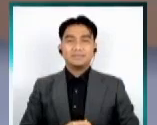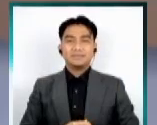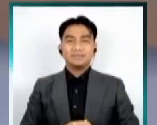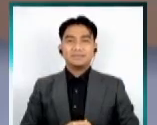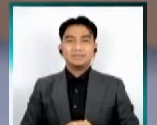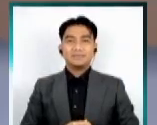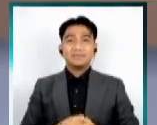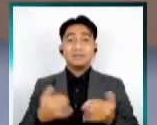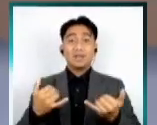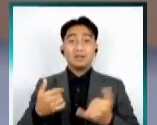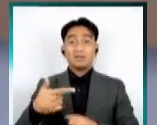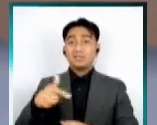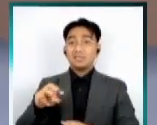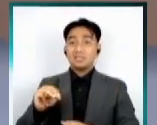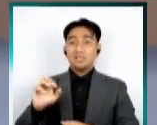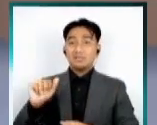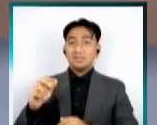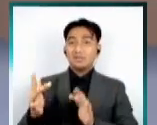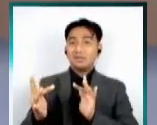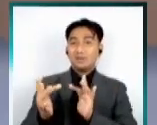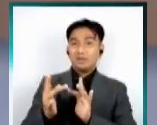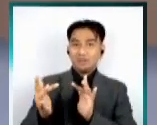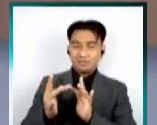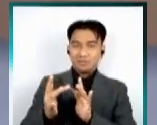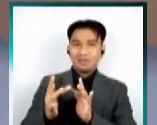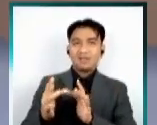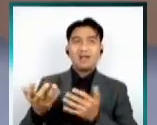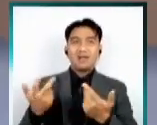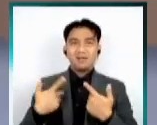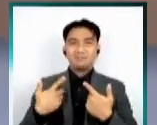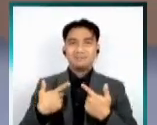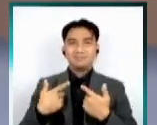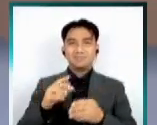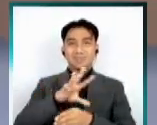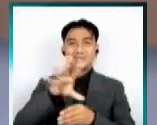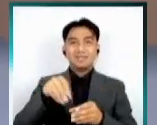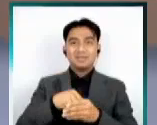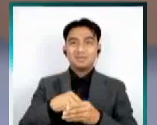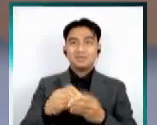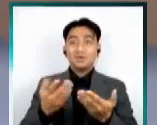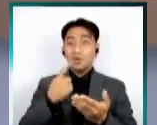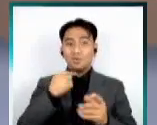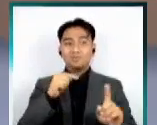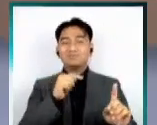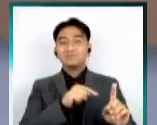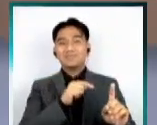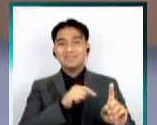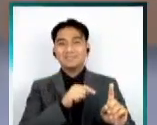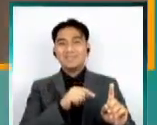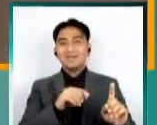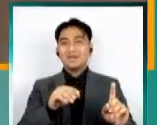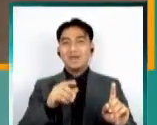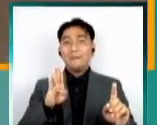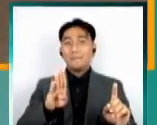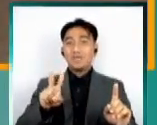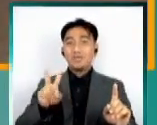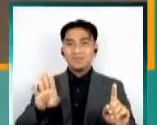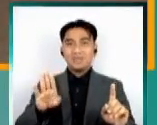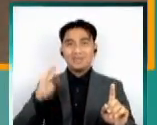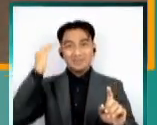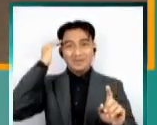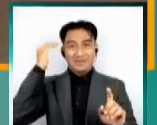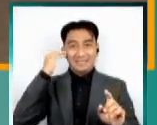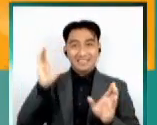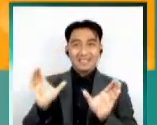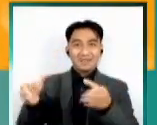Online. Sumalang sa Kapuso exclusives ang South Korean boy group na B2B. Let's get it up.